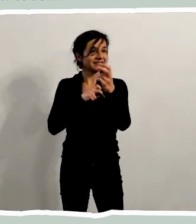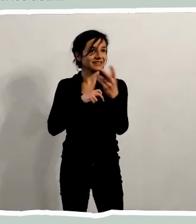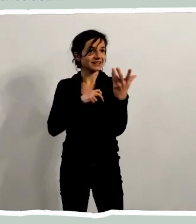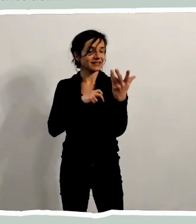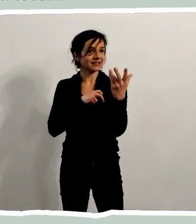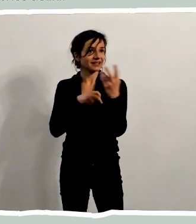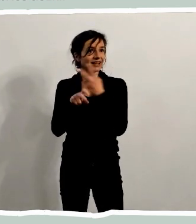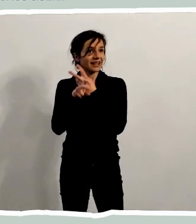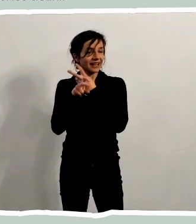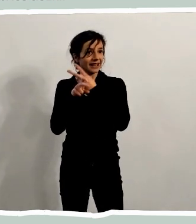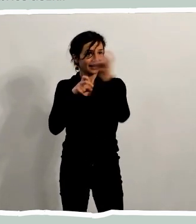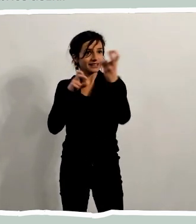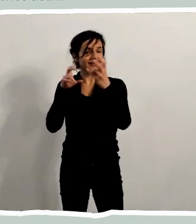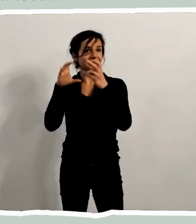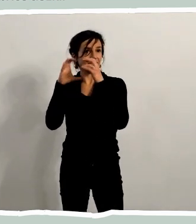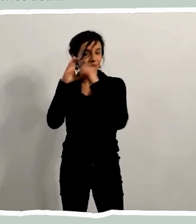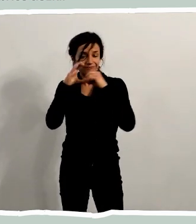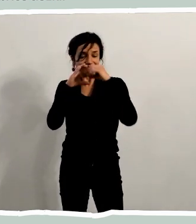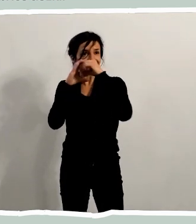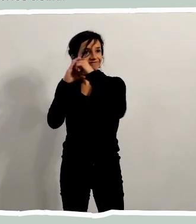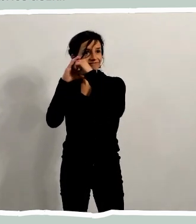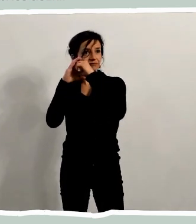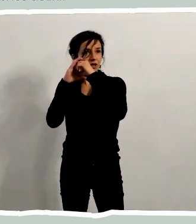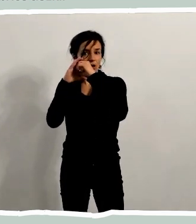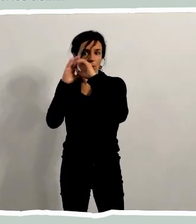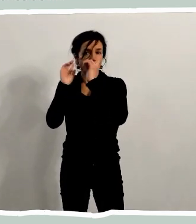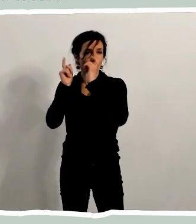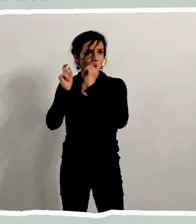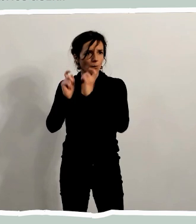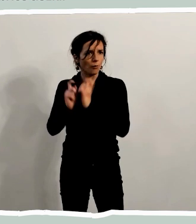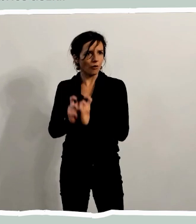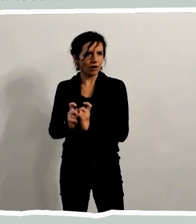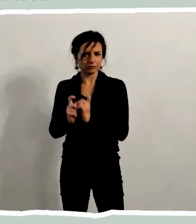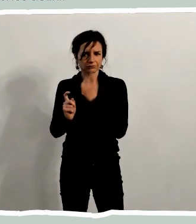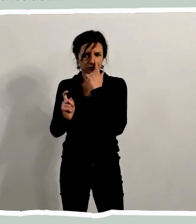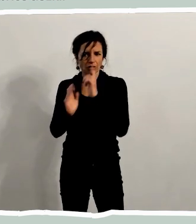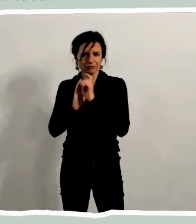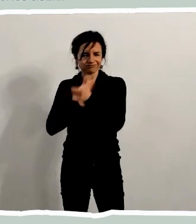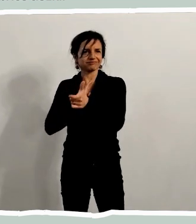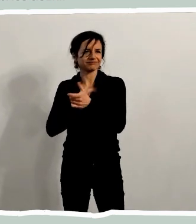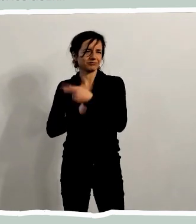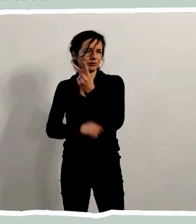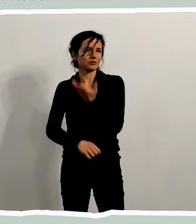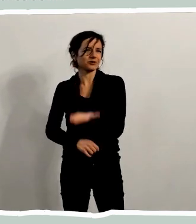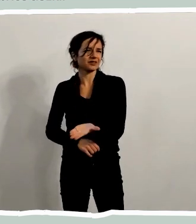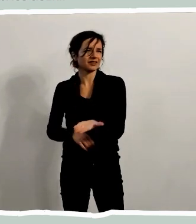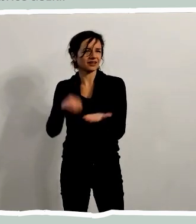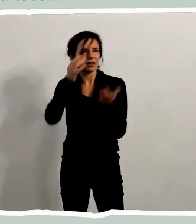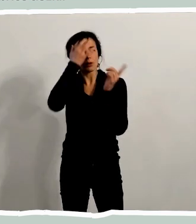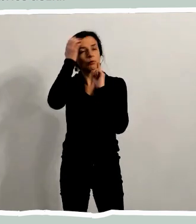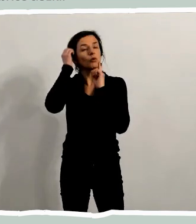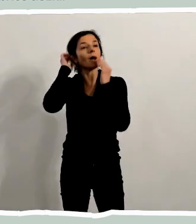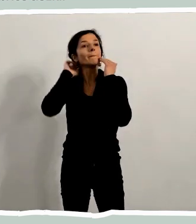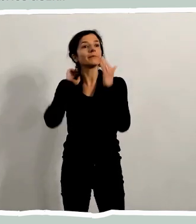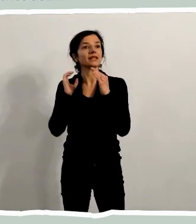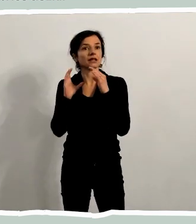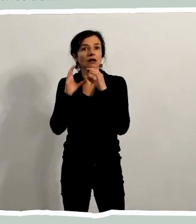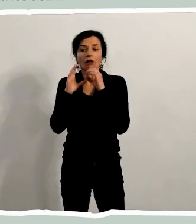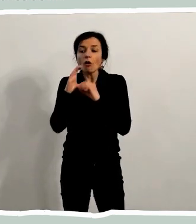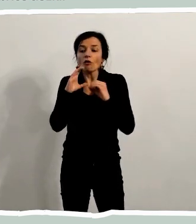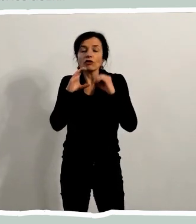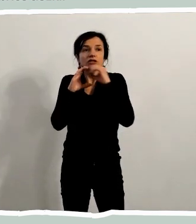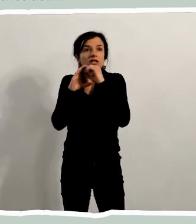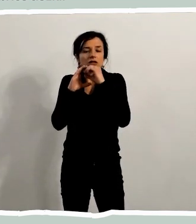du nombre de leurs ovocytes, de leurs ovules, était plus important. Donc, le risque d'avoir moins d'ovocytes,